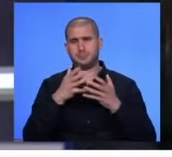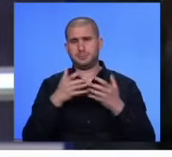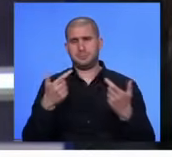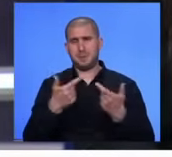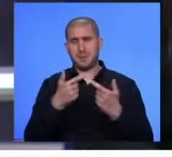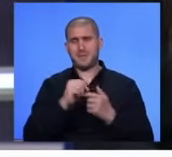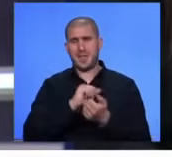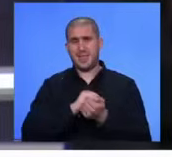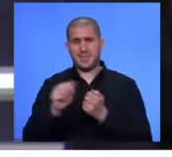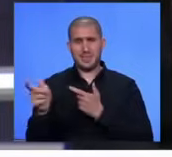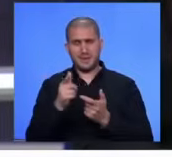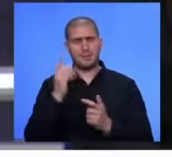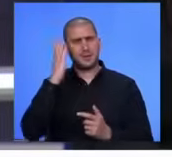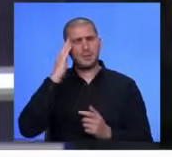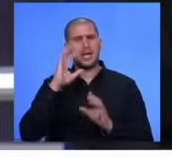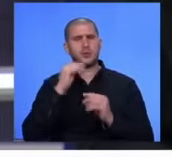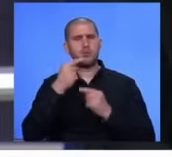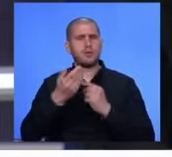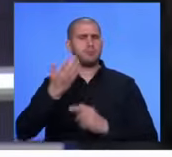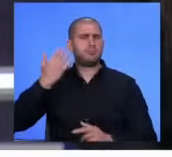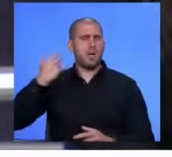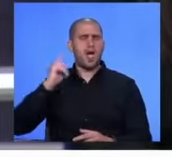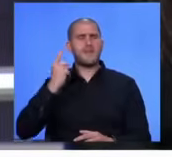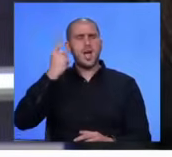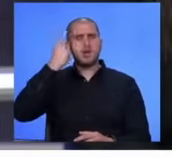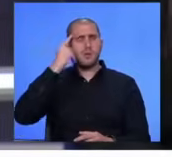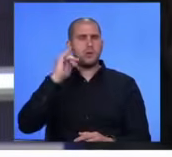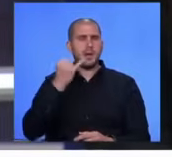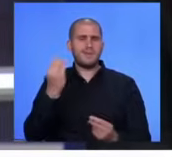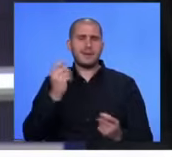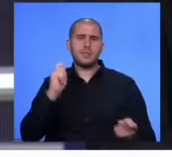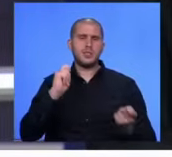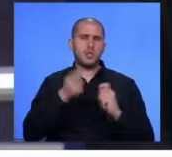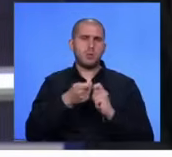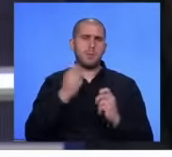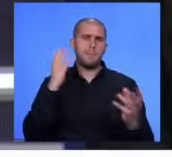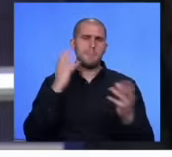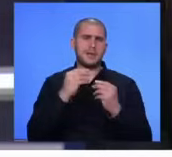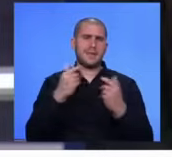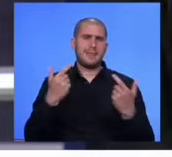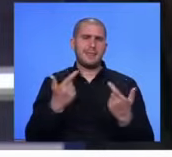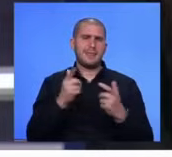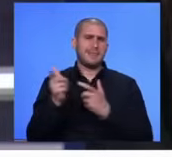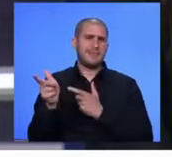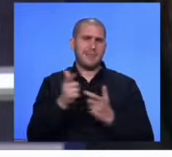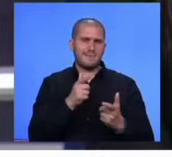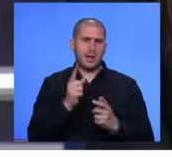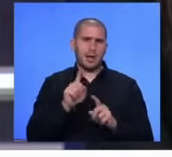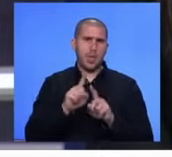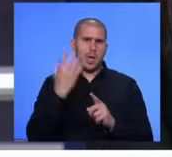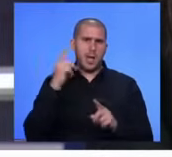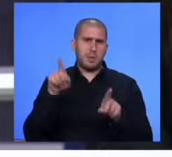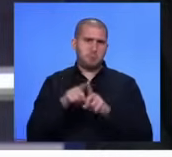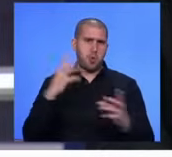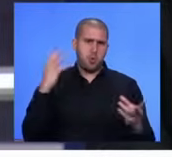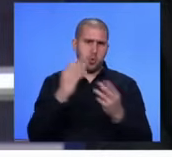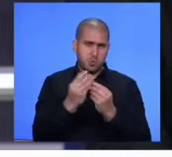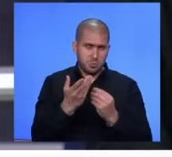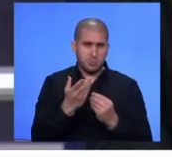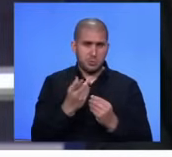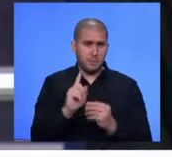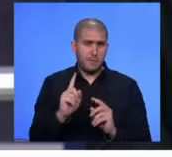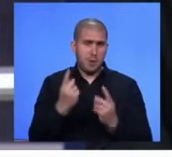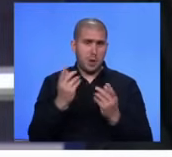אנחנו מכירים את זה כבר עשרות שנים קודם, אבל חשבנו שאכן דברים השתנו מאז הטבח, באמת בסדר גודל שלא היה כמותו, ולא כך